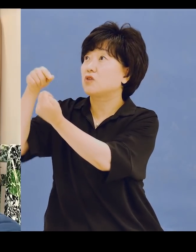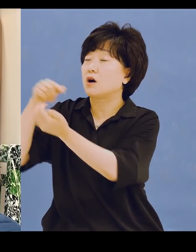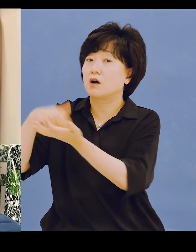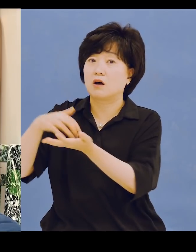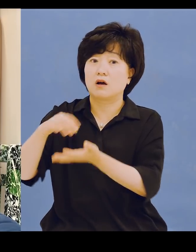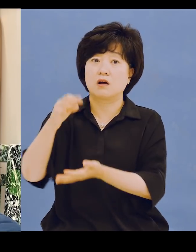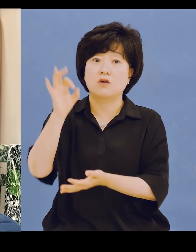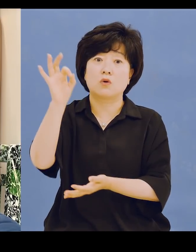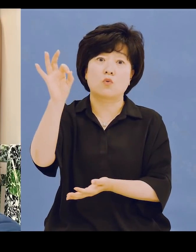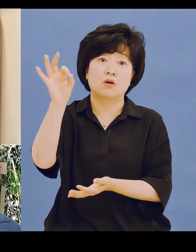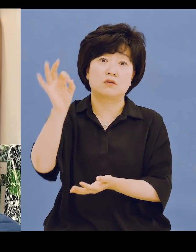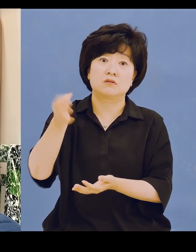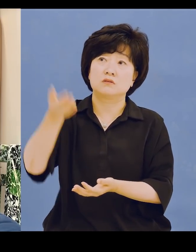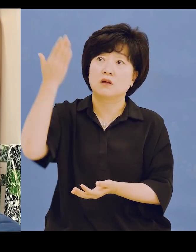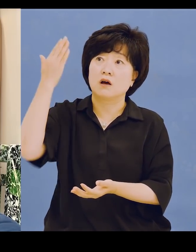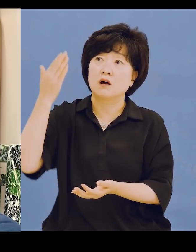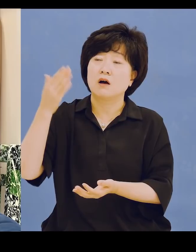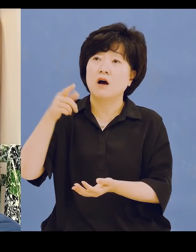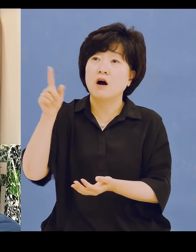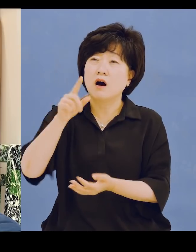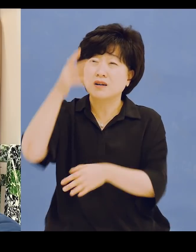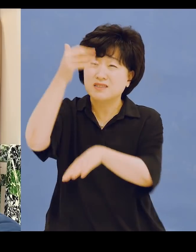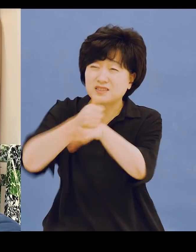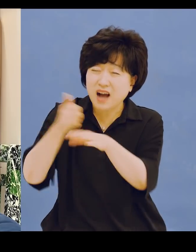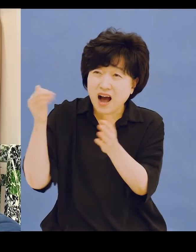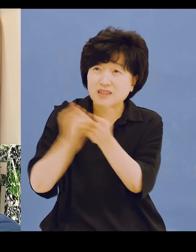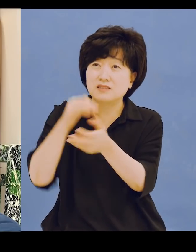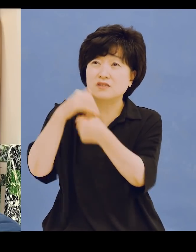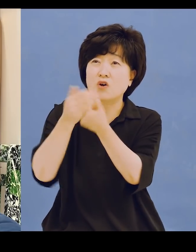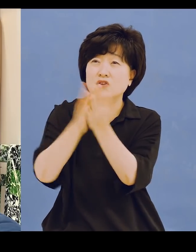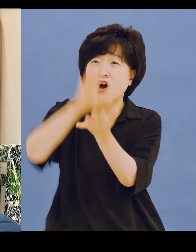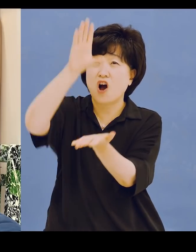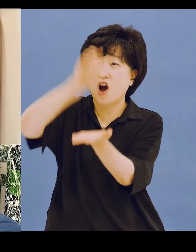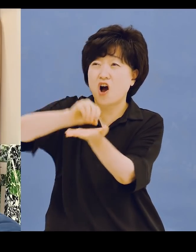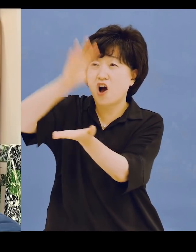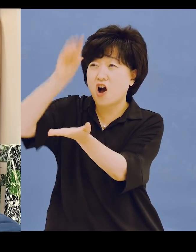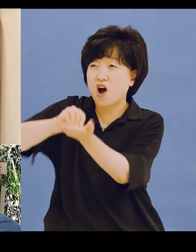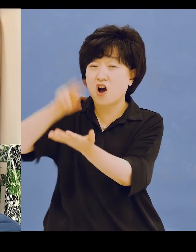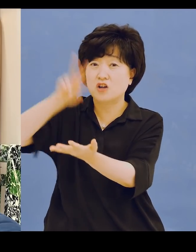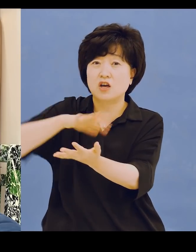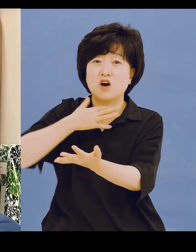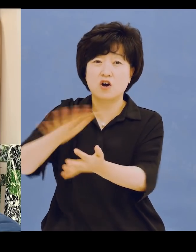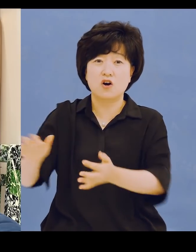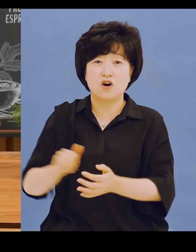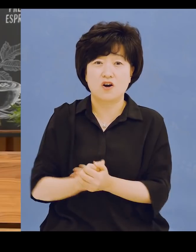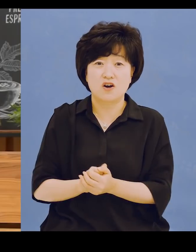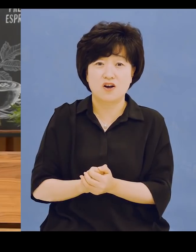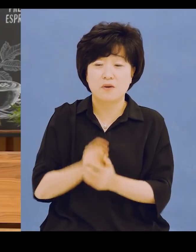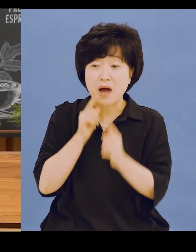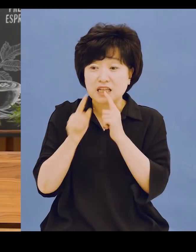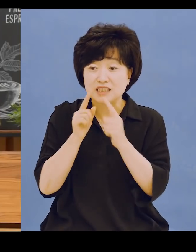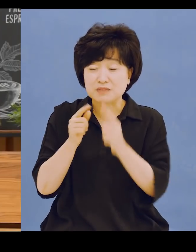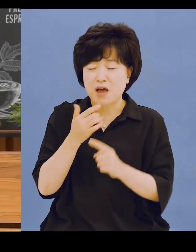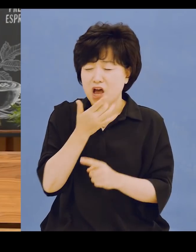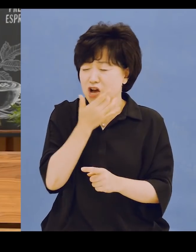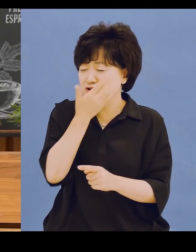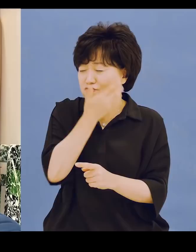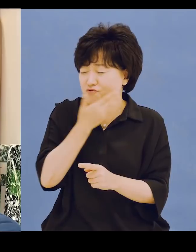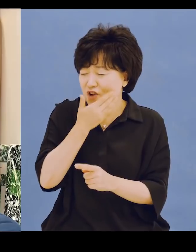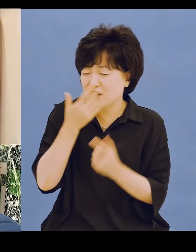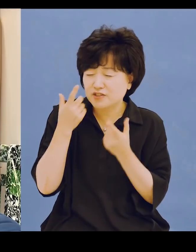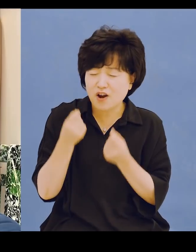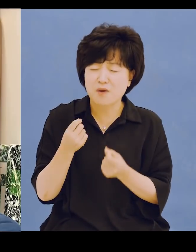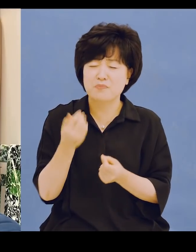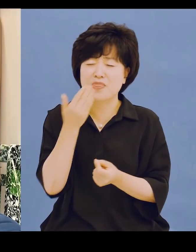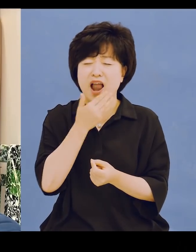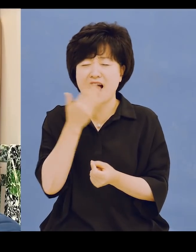끝까지 이런 말씀에 동의가 안 일어나는 뭐냐면 이런 얘기 하잖아요. 말씀이 꿀송이 뭐 꿀보다 달아. 뭐. 네네네.